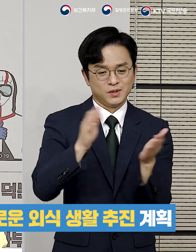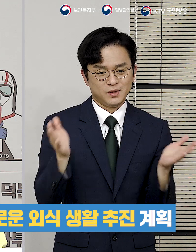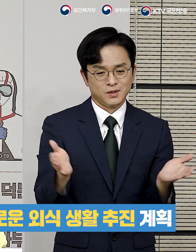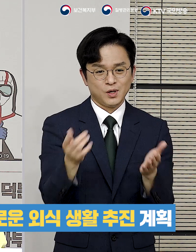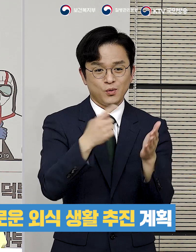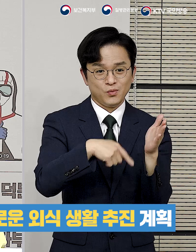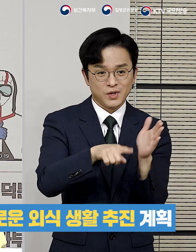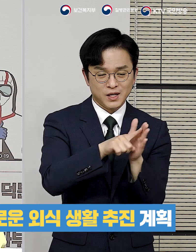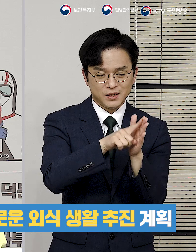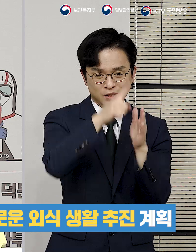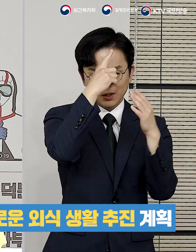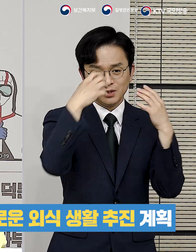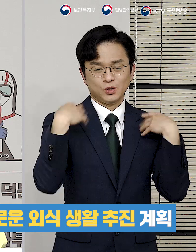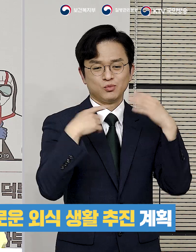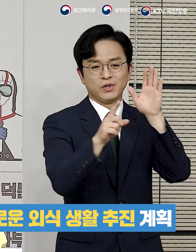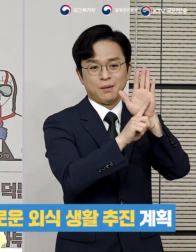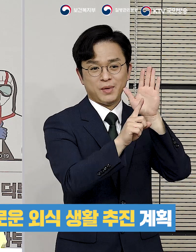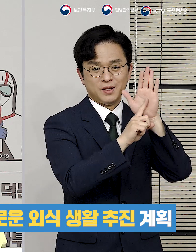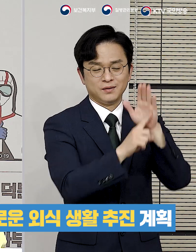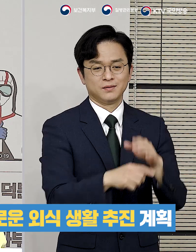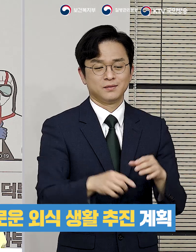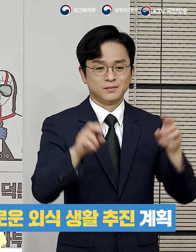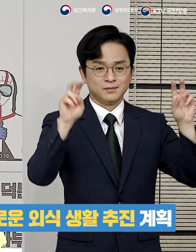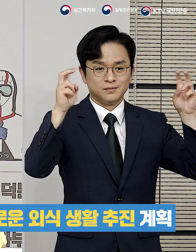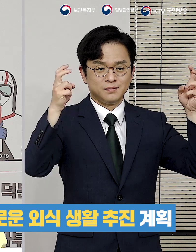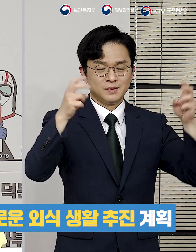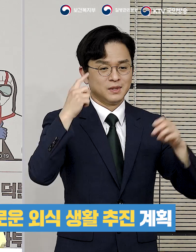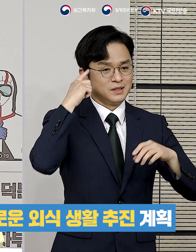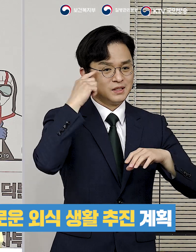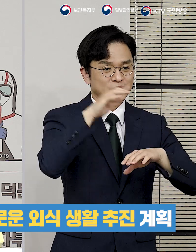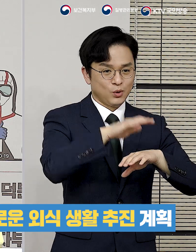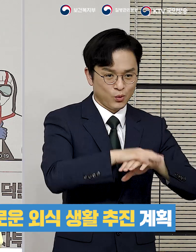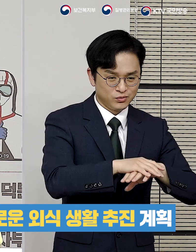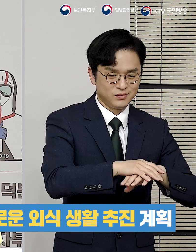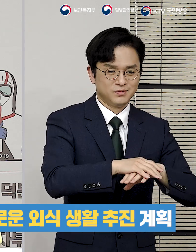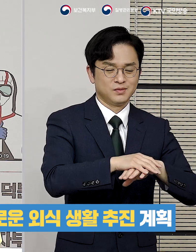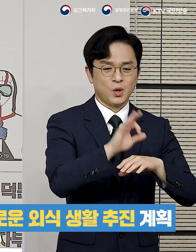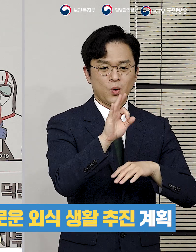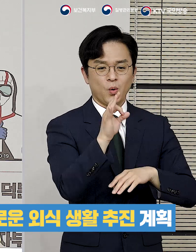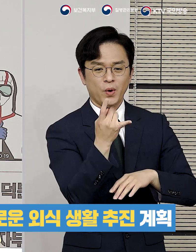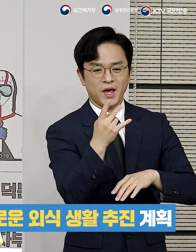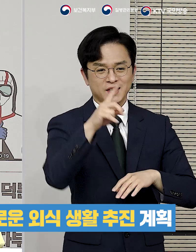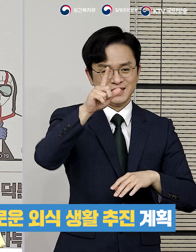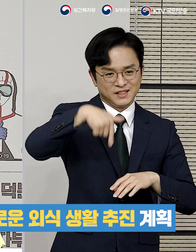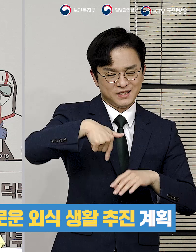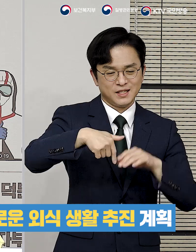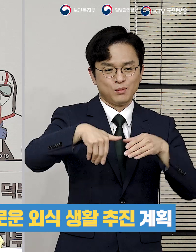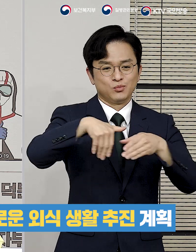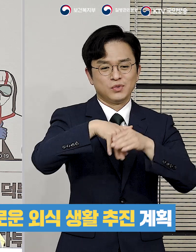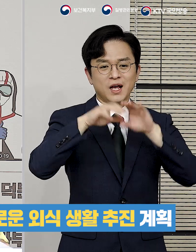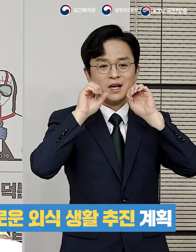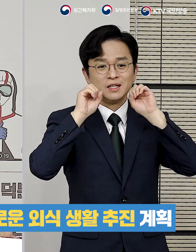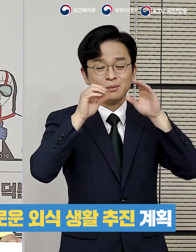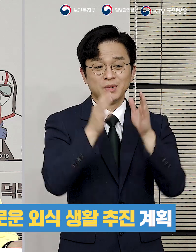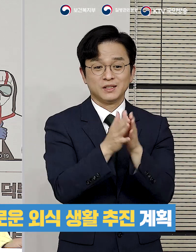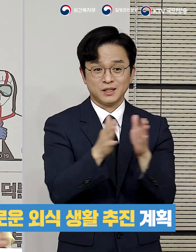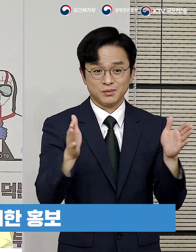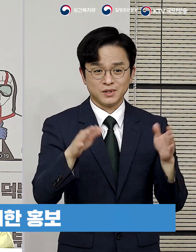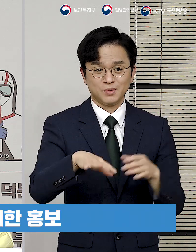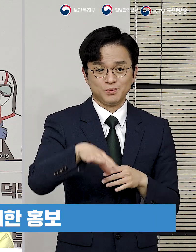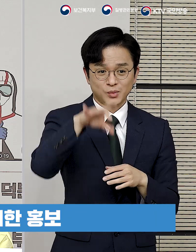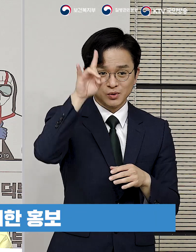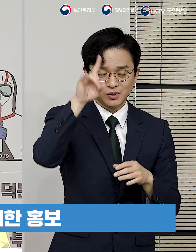소비 활성화가 이루어질 수 있도록 범국민 캠페인 슬기로운 외식 생활을 추진할 계획입니다.